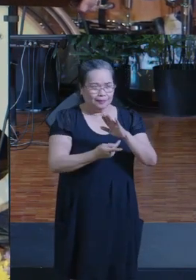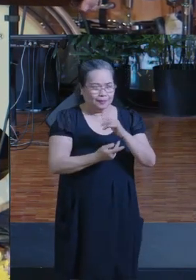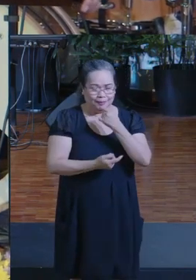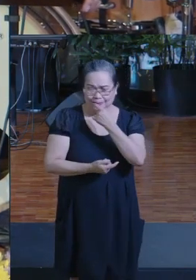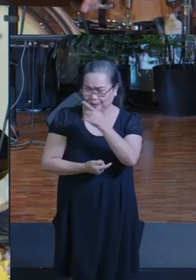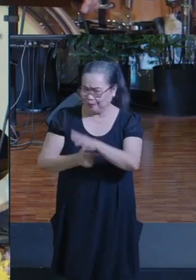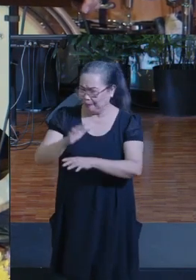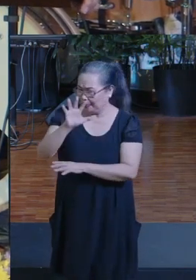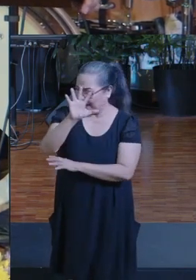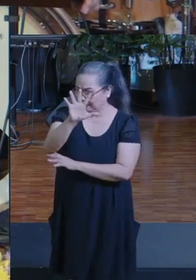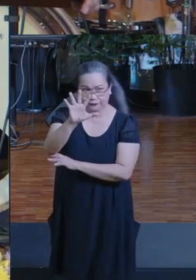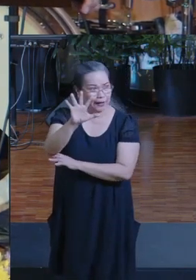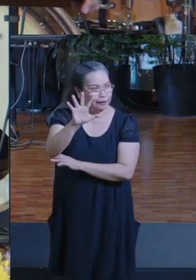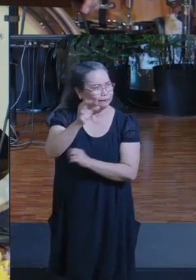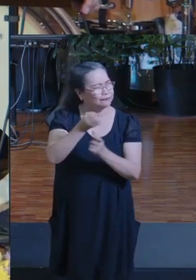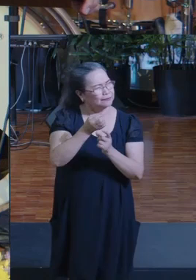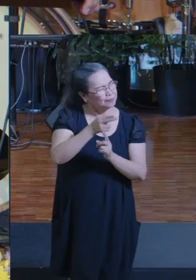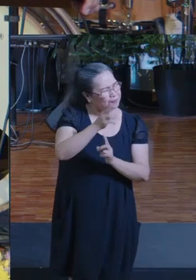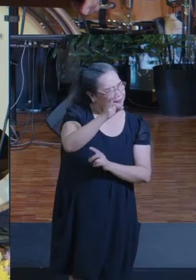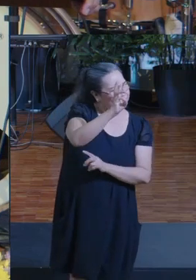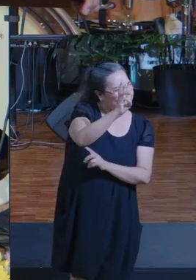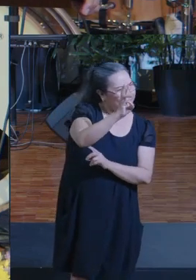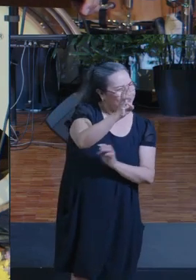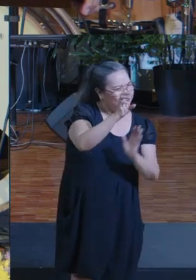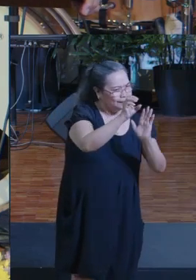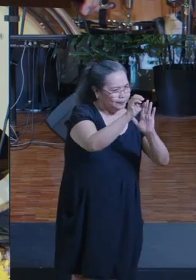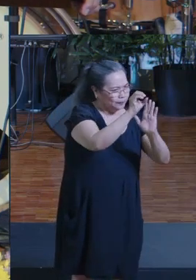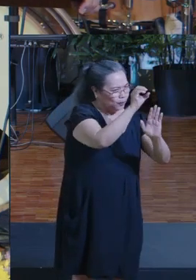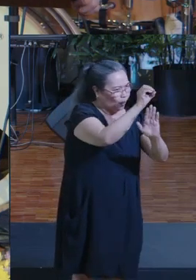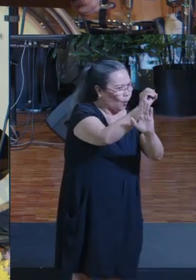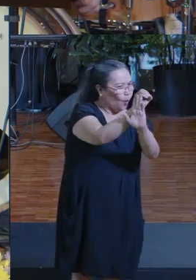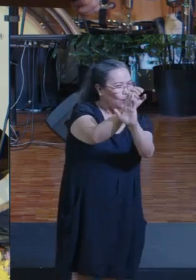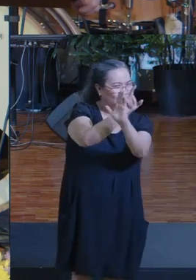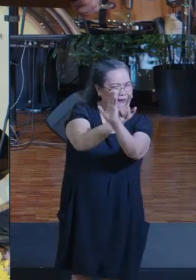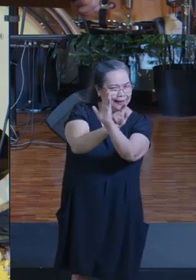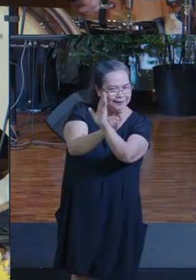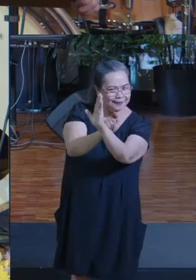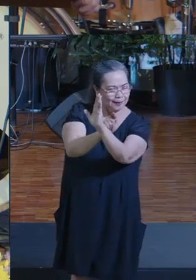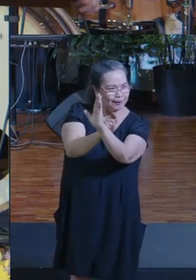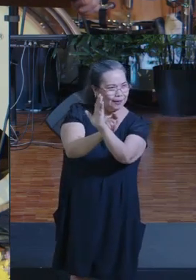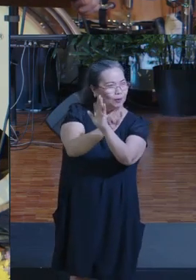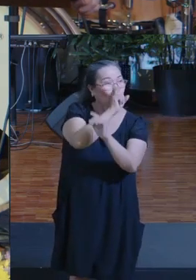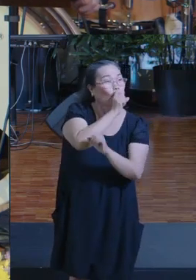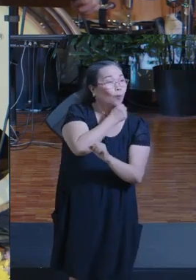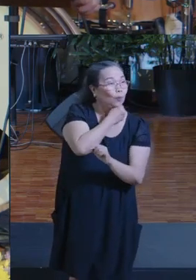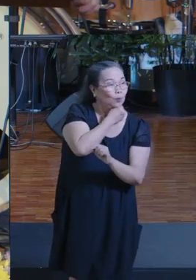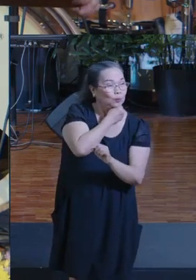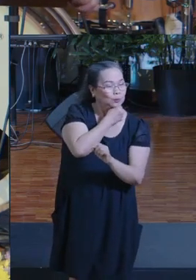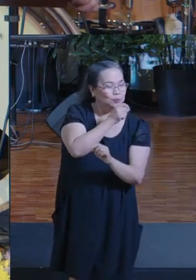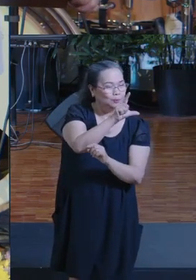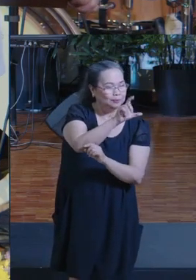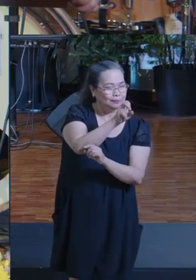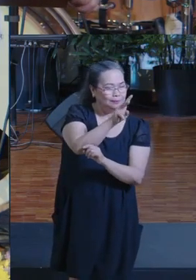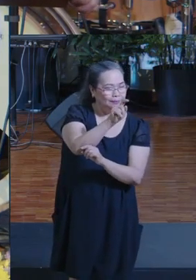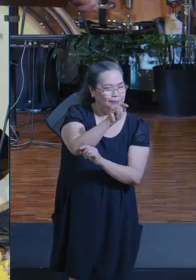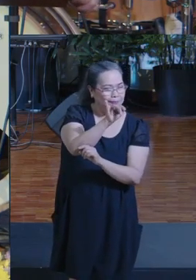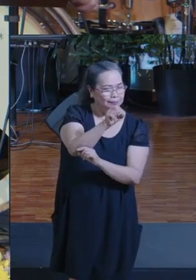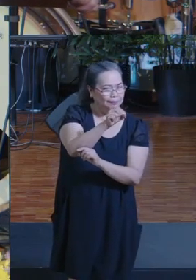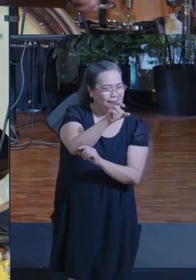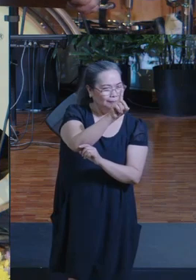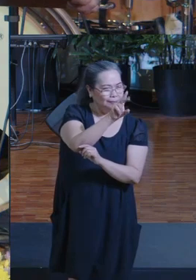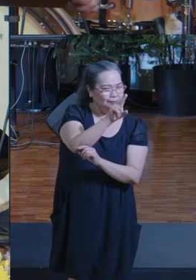ang 5 o 6 na Old Testament scriptures, no? Nasa Leviticus, nasa Deuteronomy,